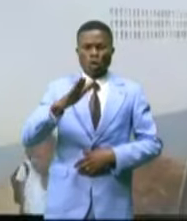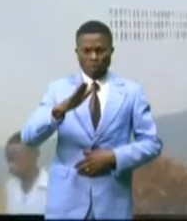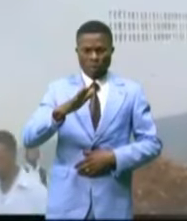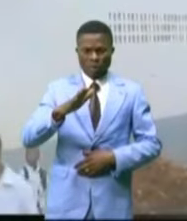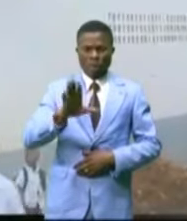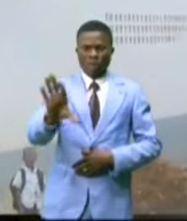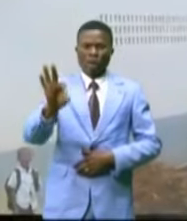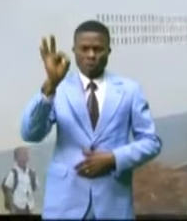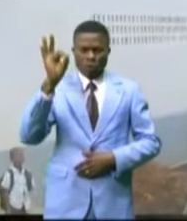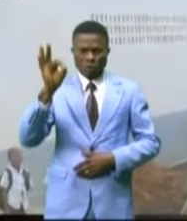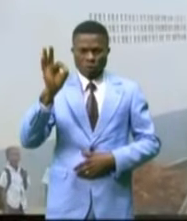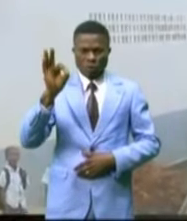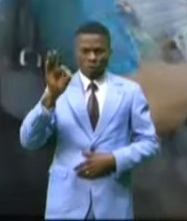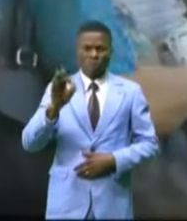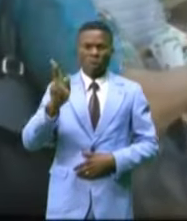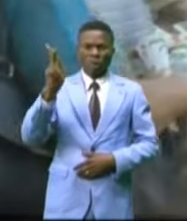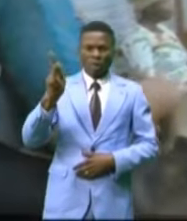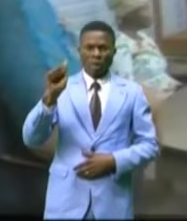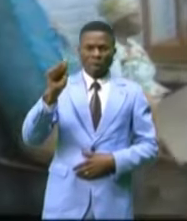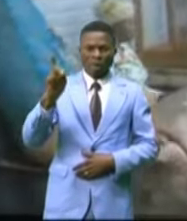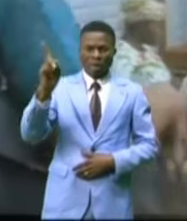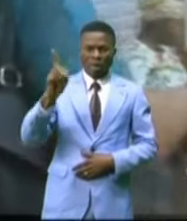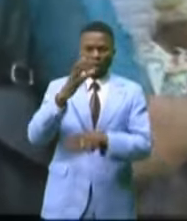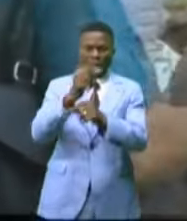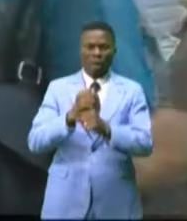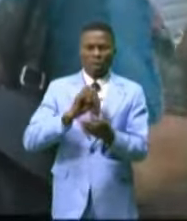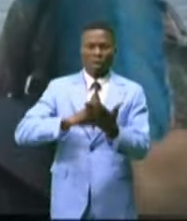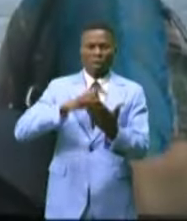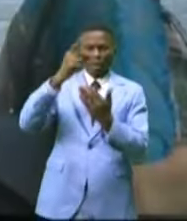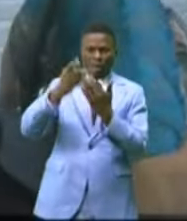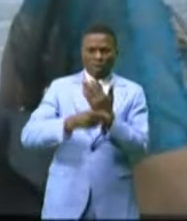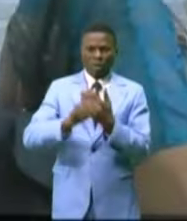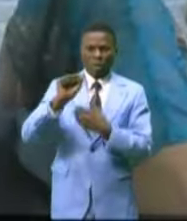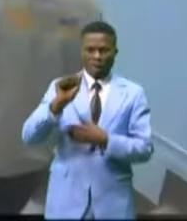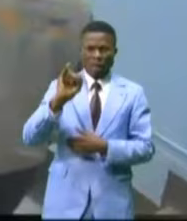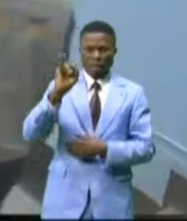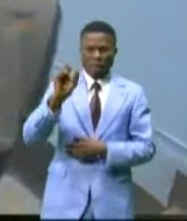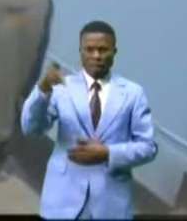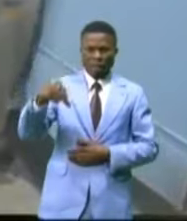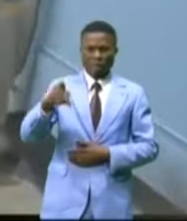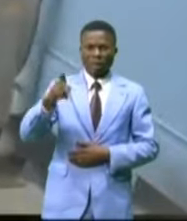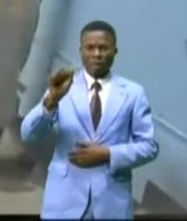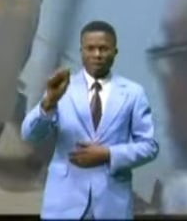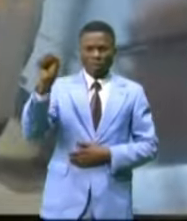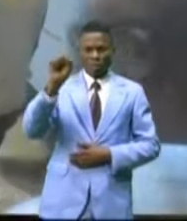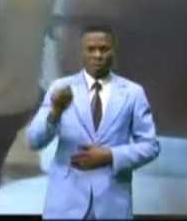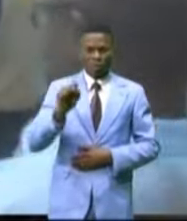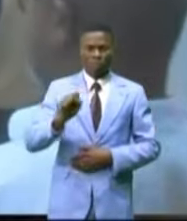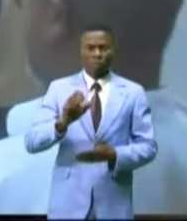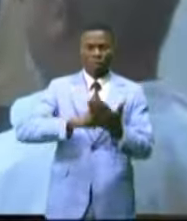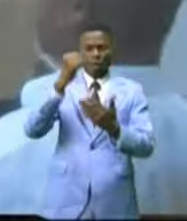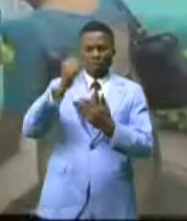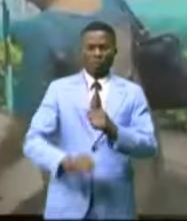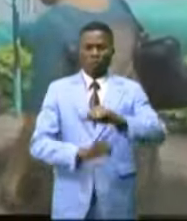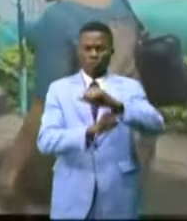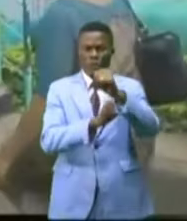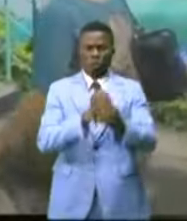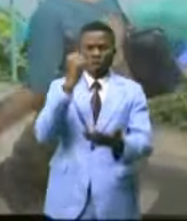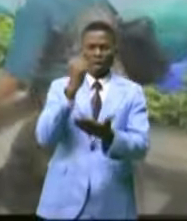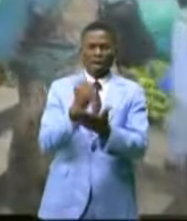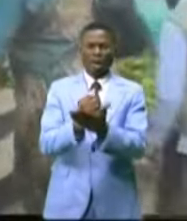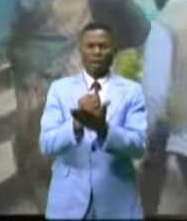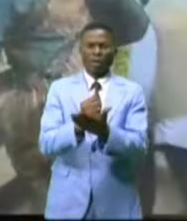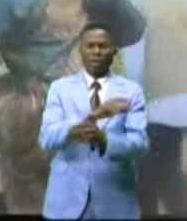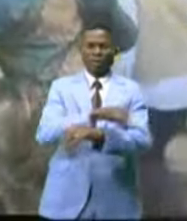notamment celui de Kadutu bénéficiaire du projet apass un projet appuyé par l'ambassade du Canada la visite